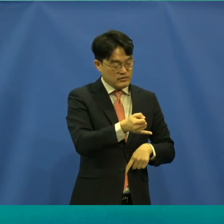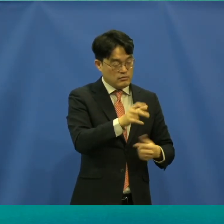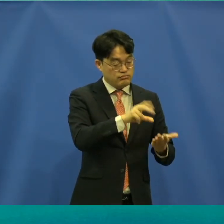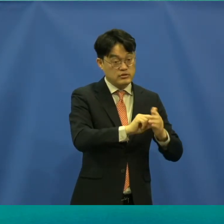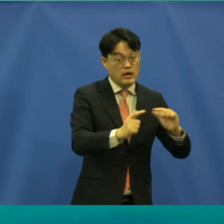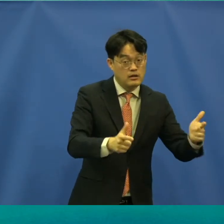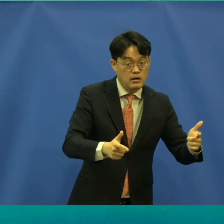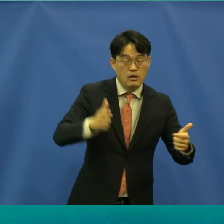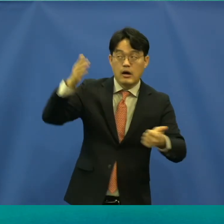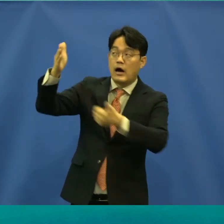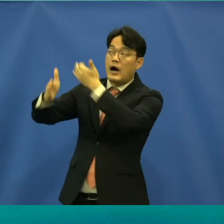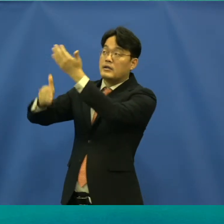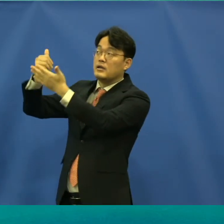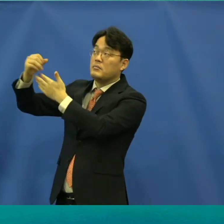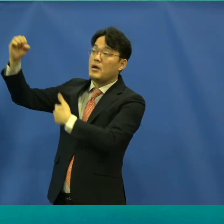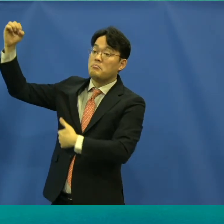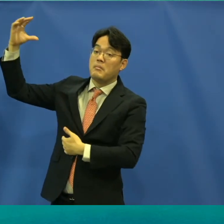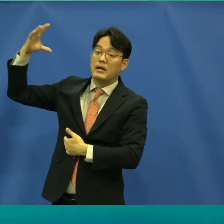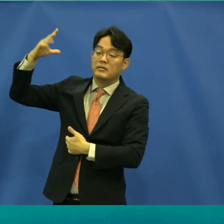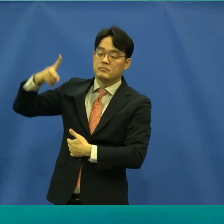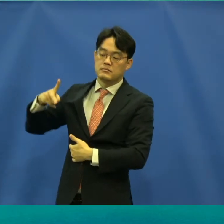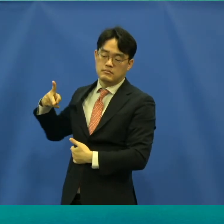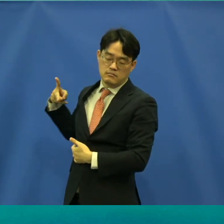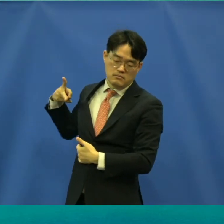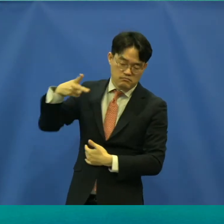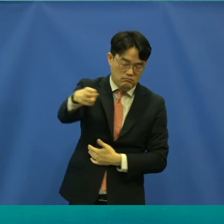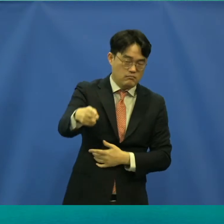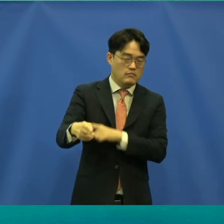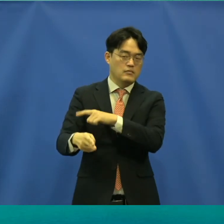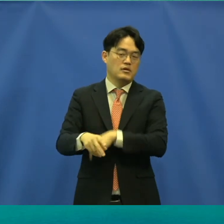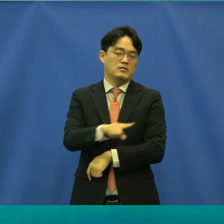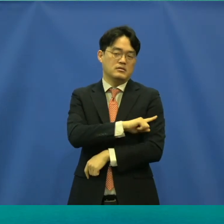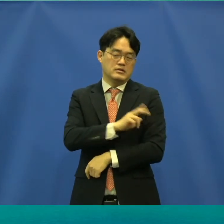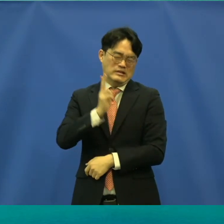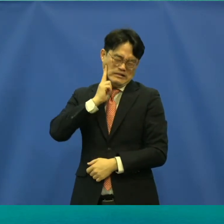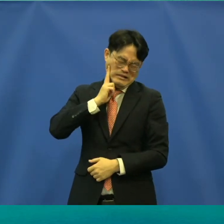않으면 인간은 감각적인 삶을 살게 됩니다.